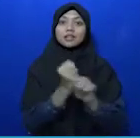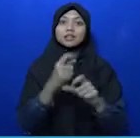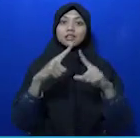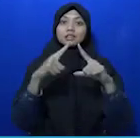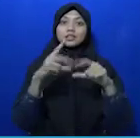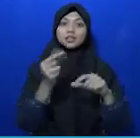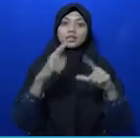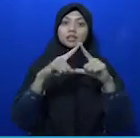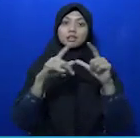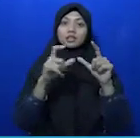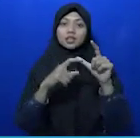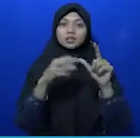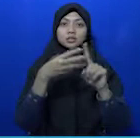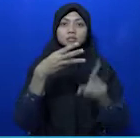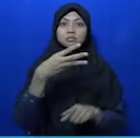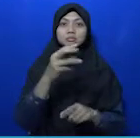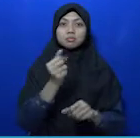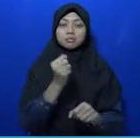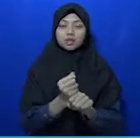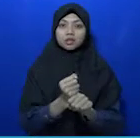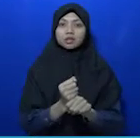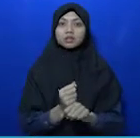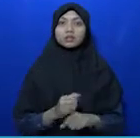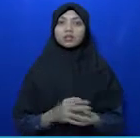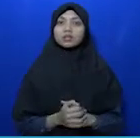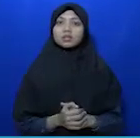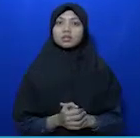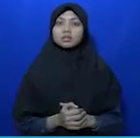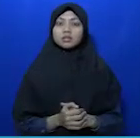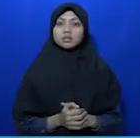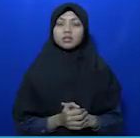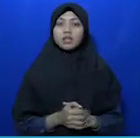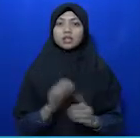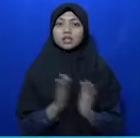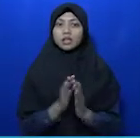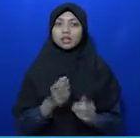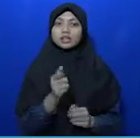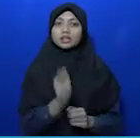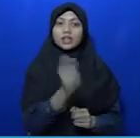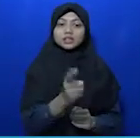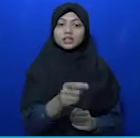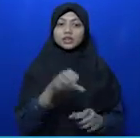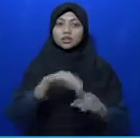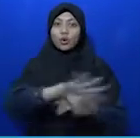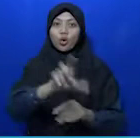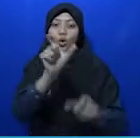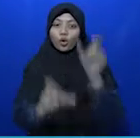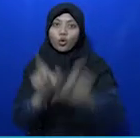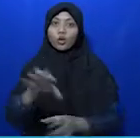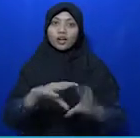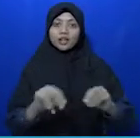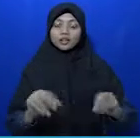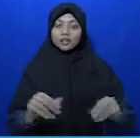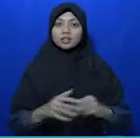miliar. Lalu EBITDA itu istilahnya seperti gaji teman-teman lah. Itu 4 miliar.